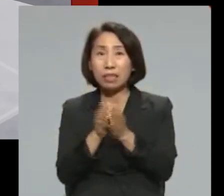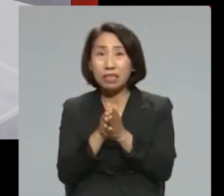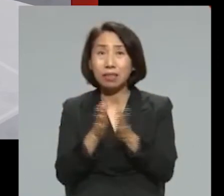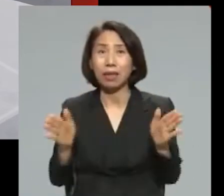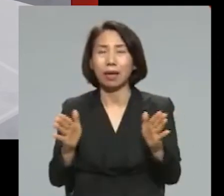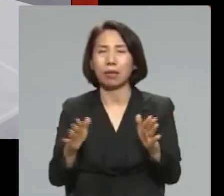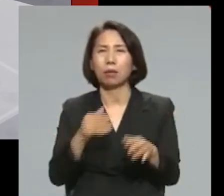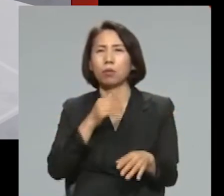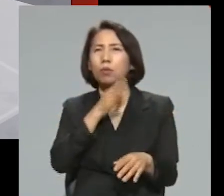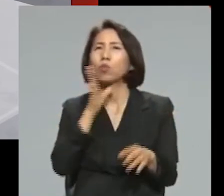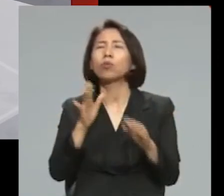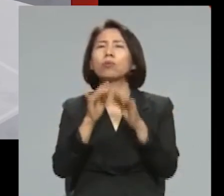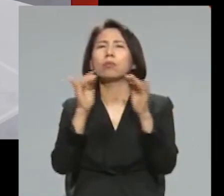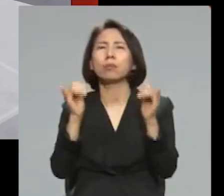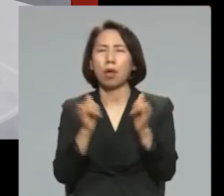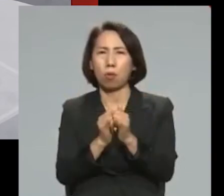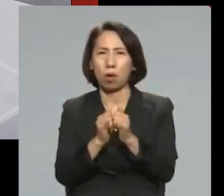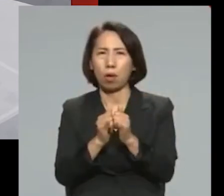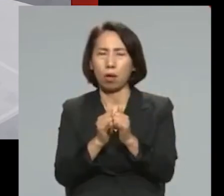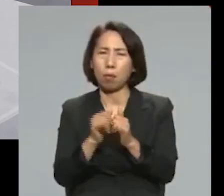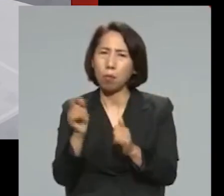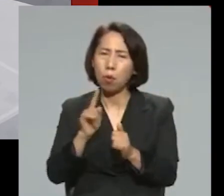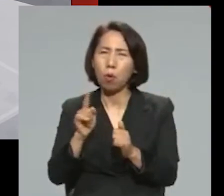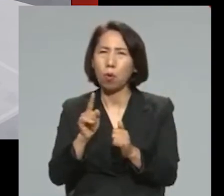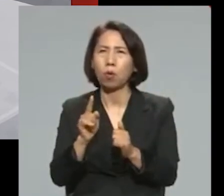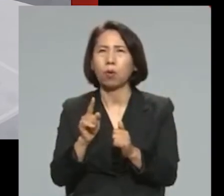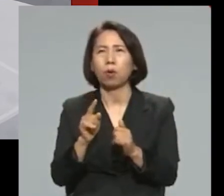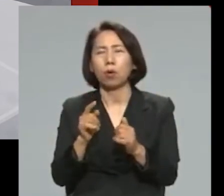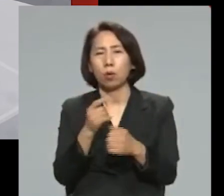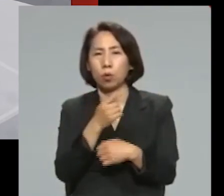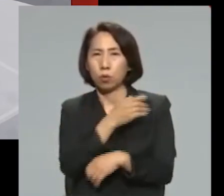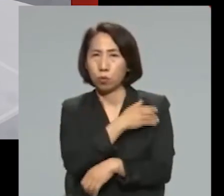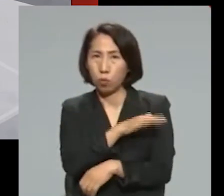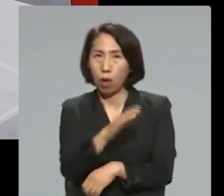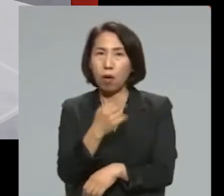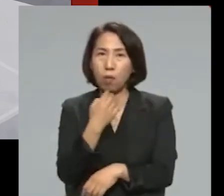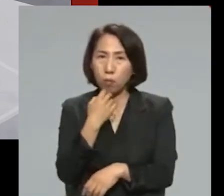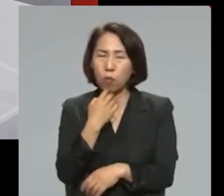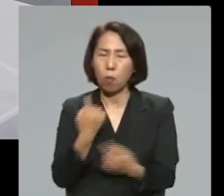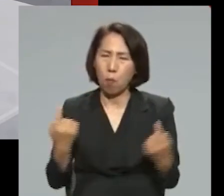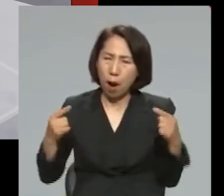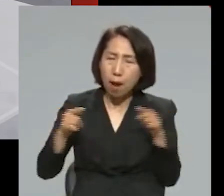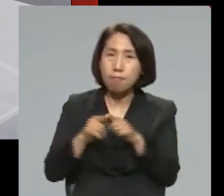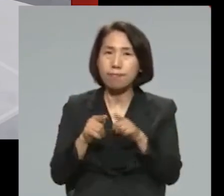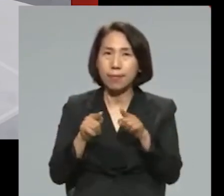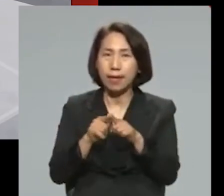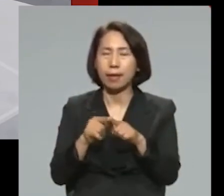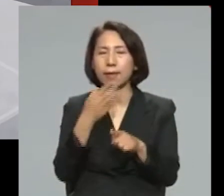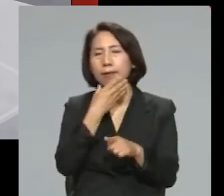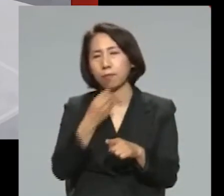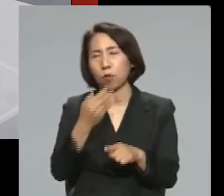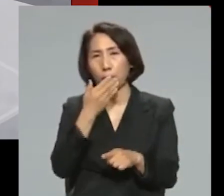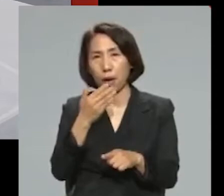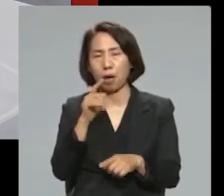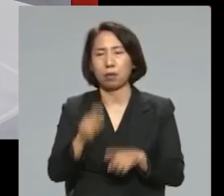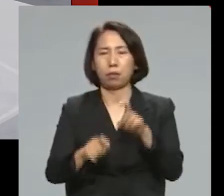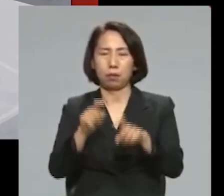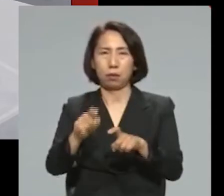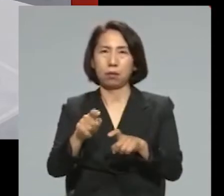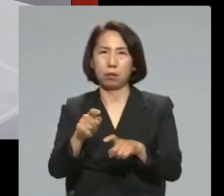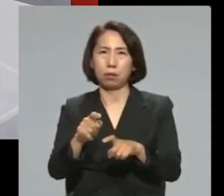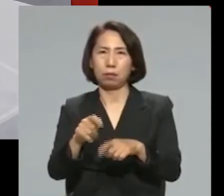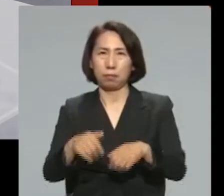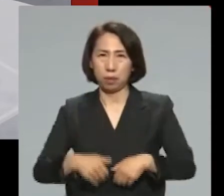사회 궁극적인 해법은 소위 없이 다 함께 행복한 복지 정책을 실현하는 것입니다.